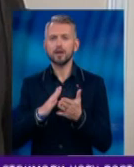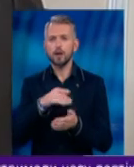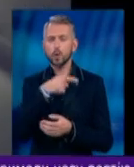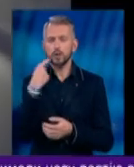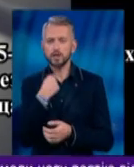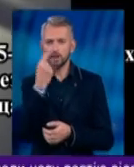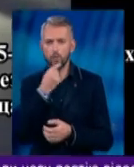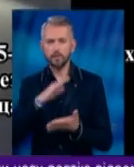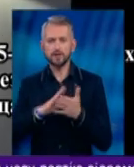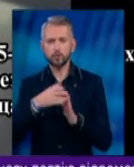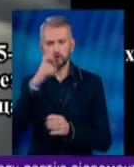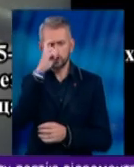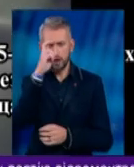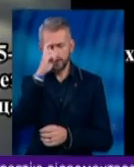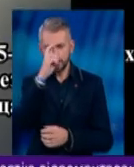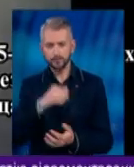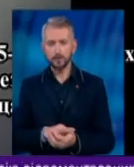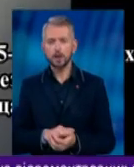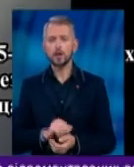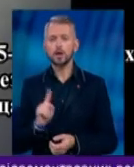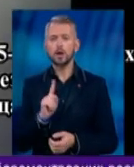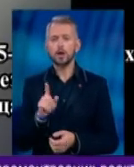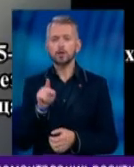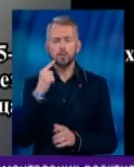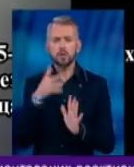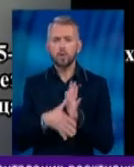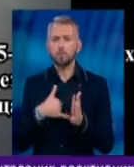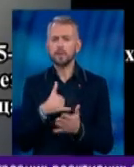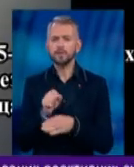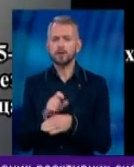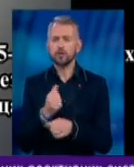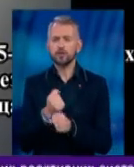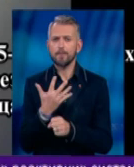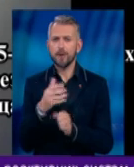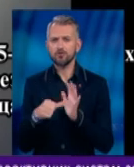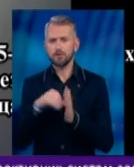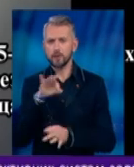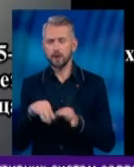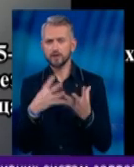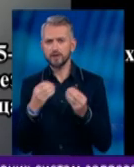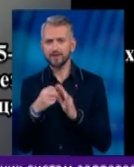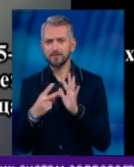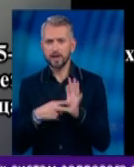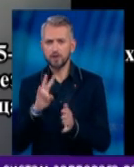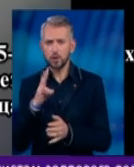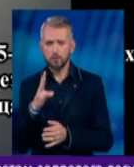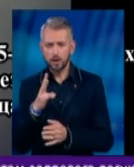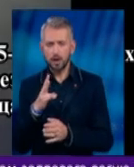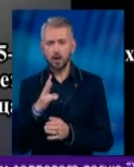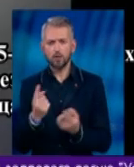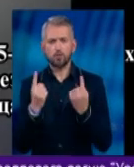нашій державі. Щоб ти розумів, у мене задача зробити там 5-6 маленьких проєктів, один 17 ноября глобальний сир через